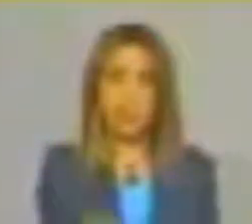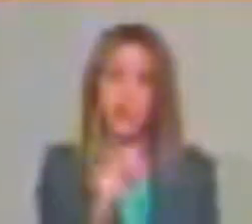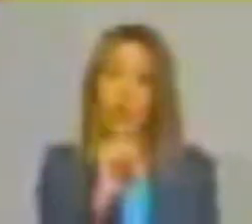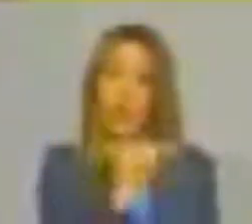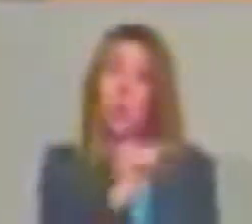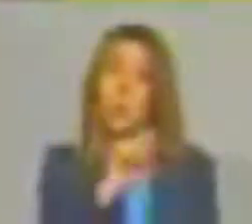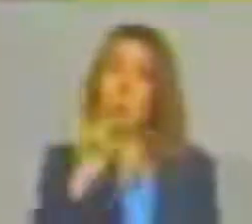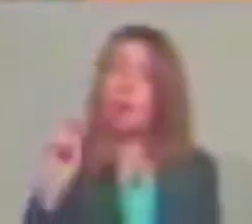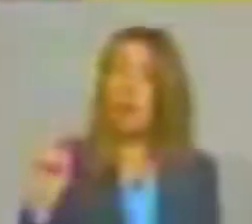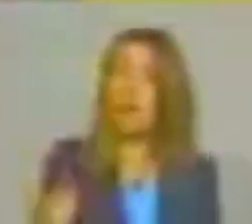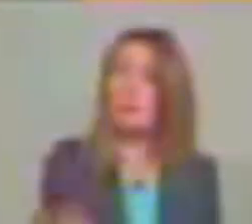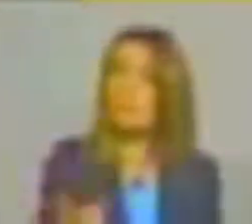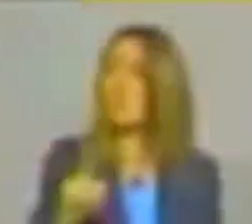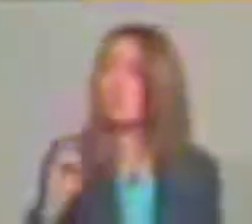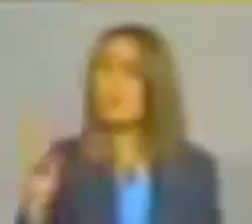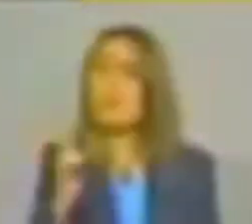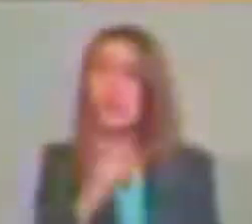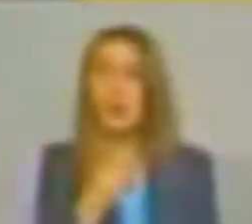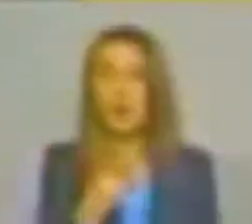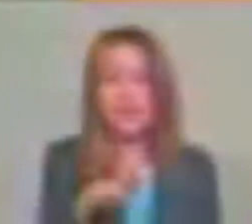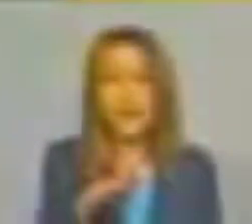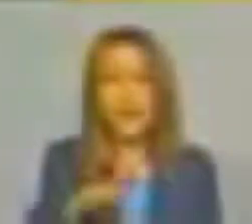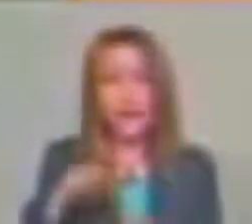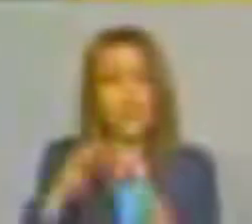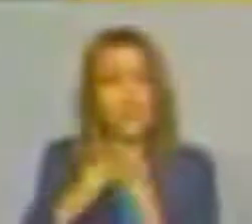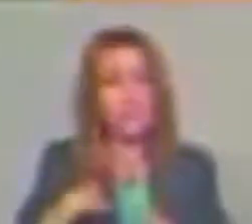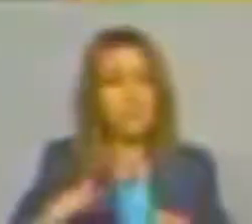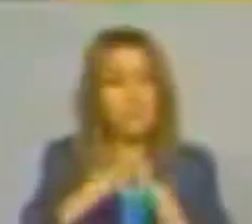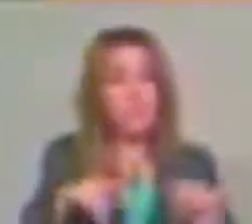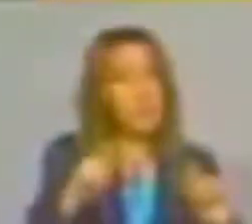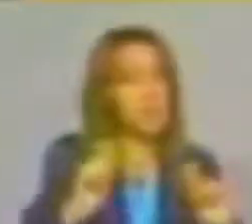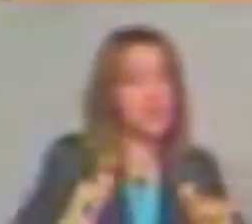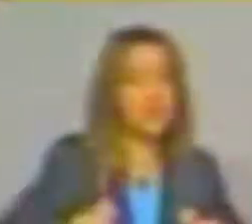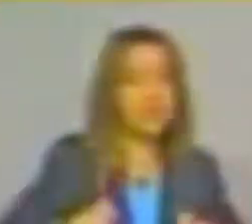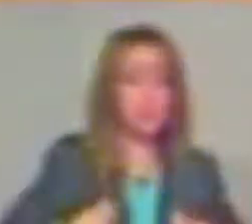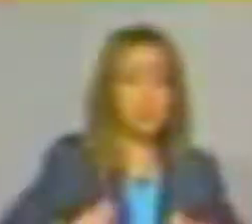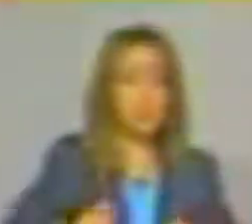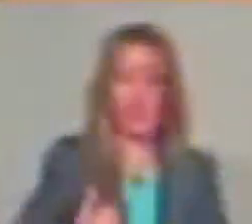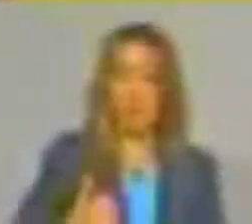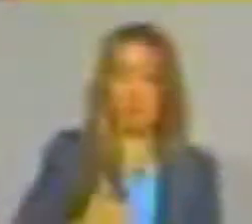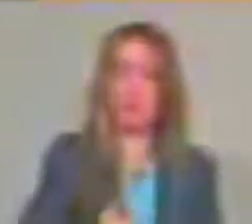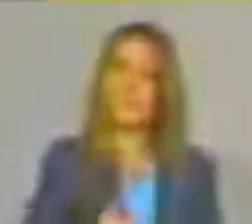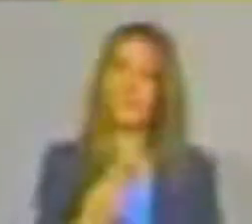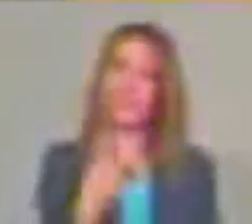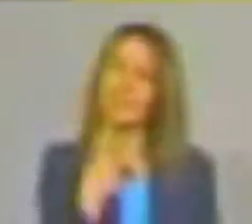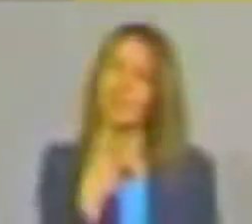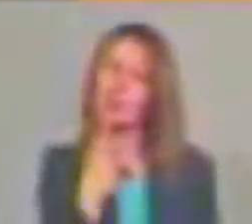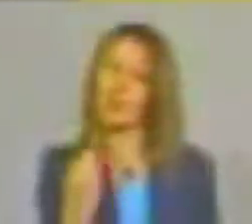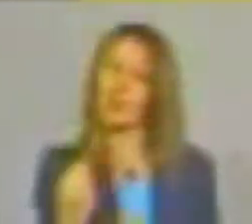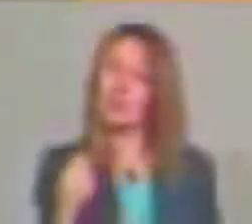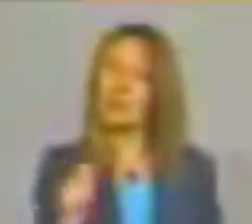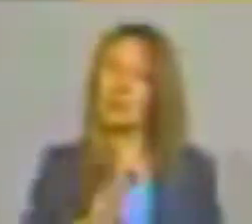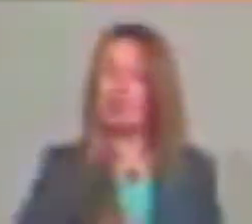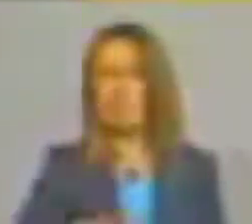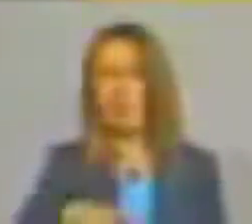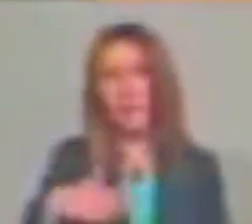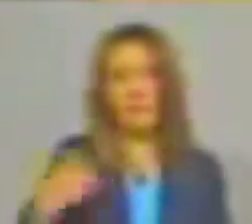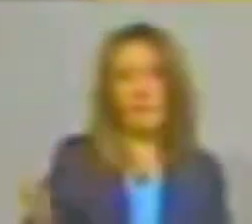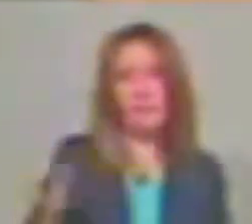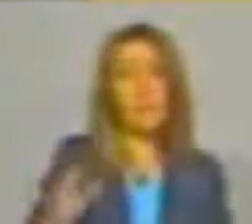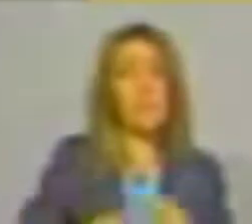Odalarda, borsalarda, oralarda, buralarda çöreklenip iktidarla iyi geçinip öbür taraftan başka